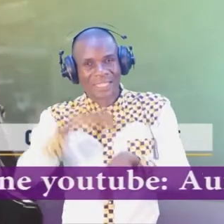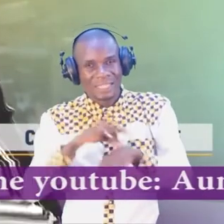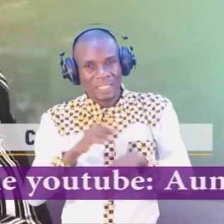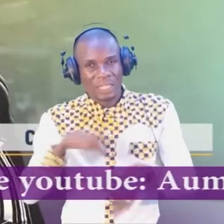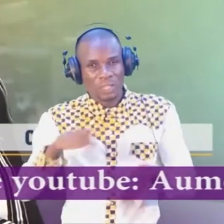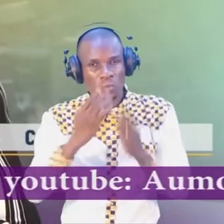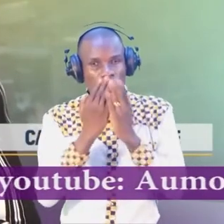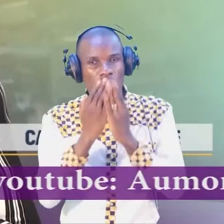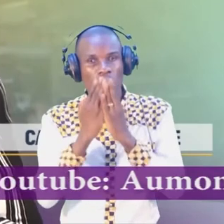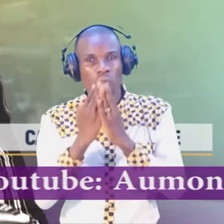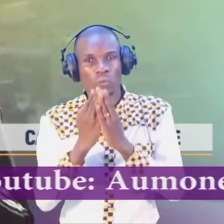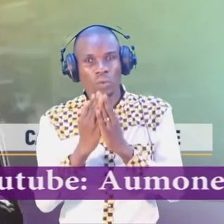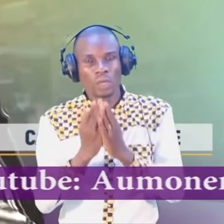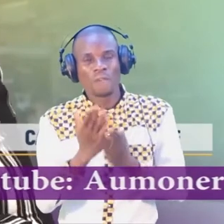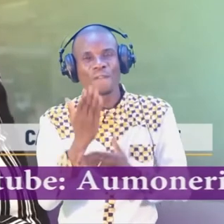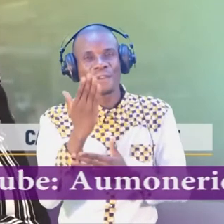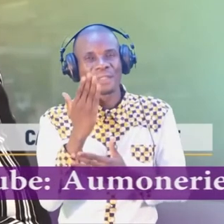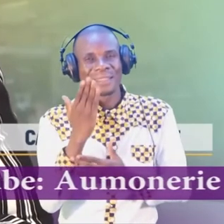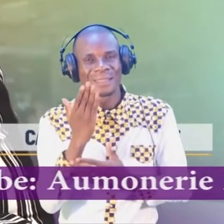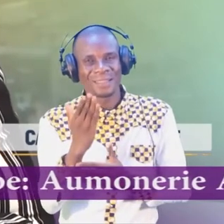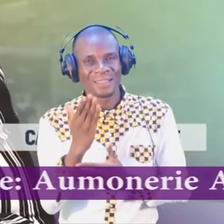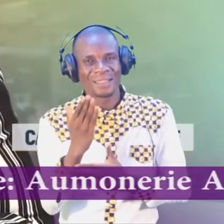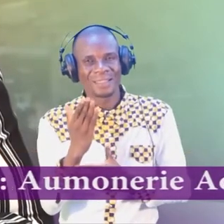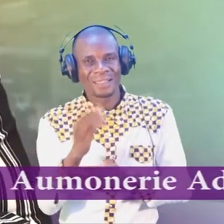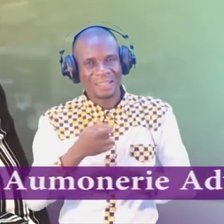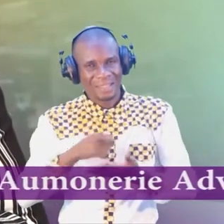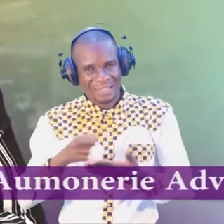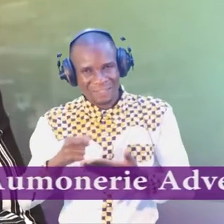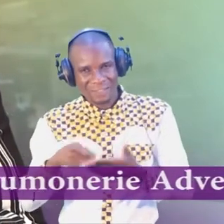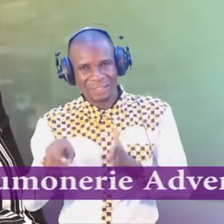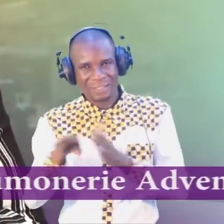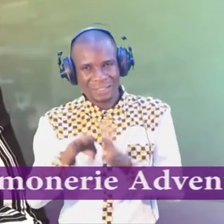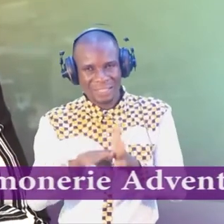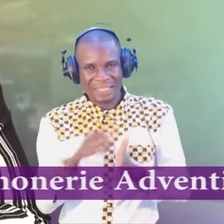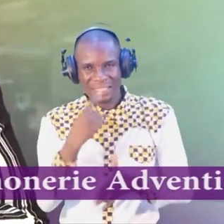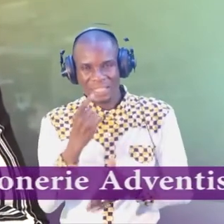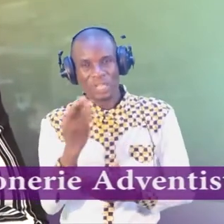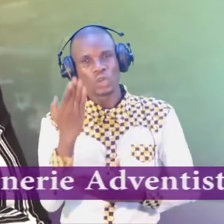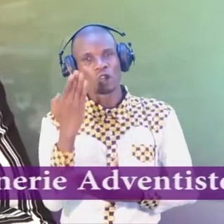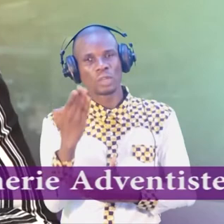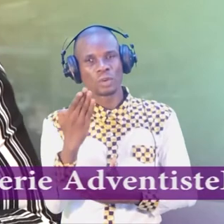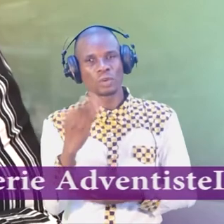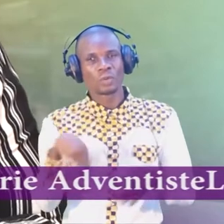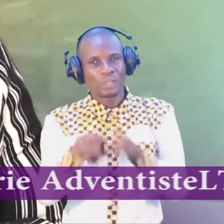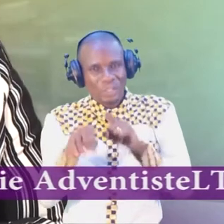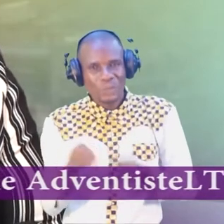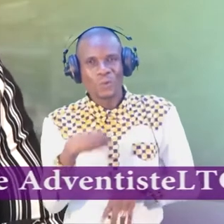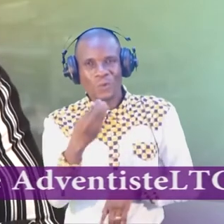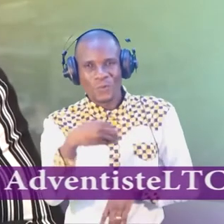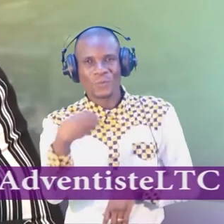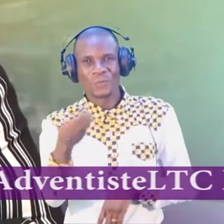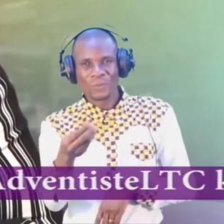umepewa, na kwa hivyo itakuwa takavyokuwa. na washukuru. Je vous remercie kwa